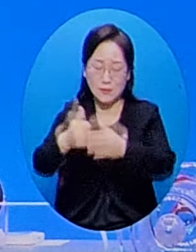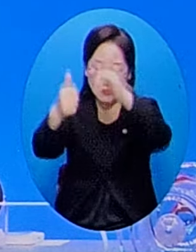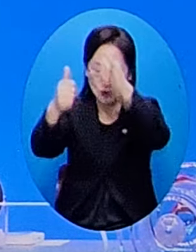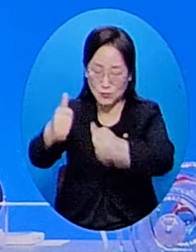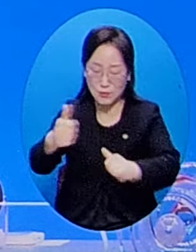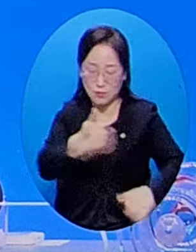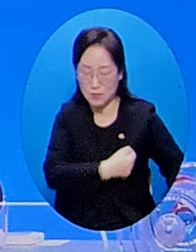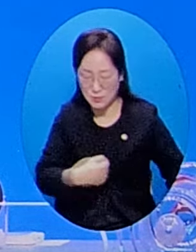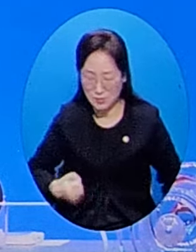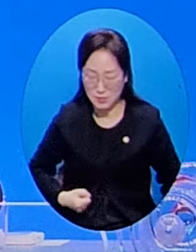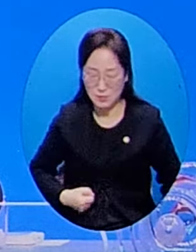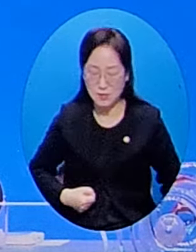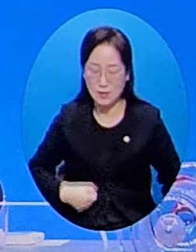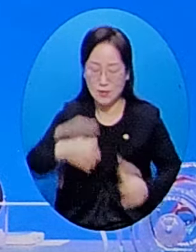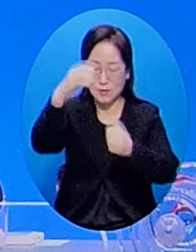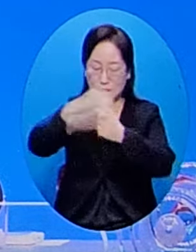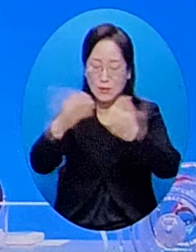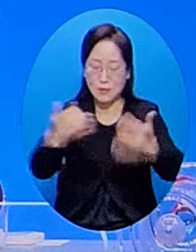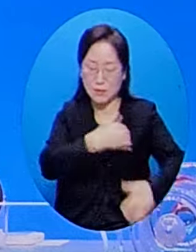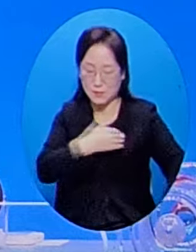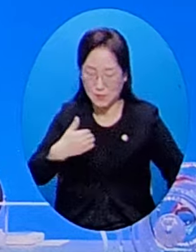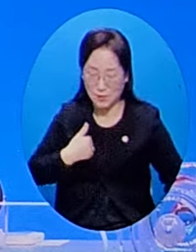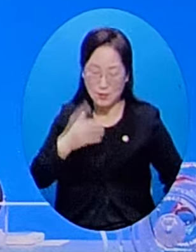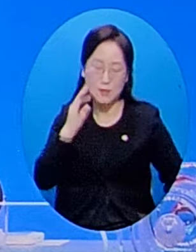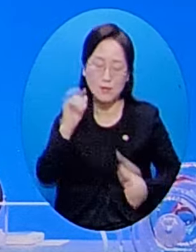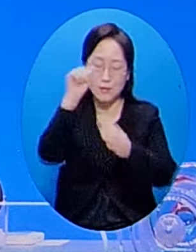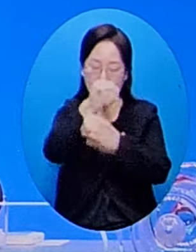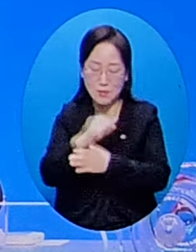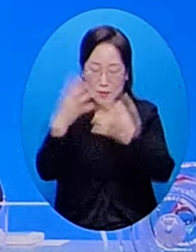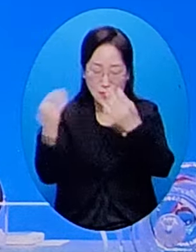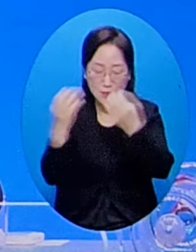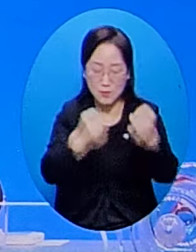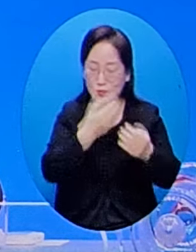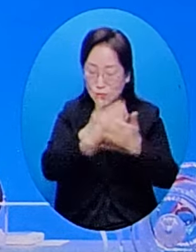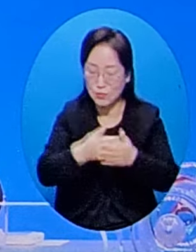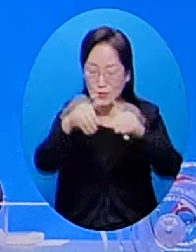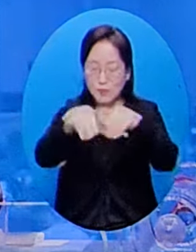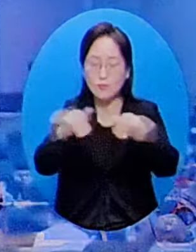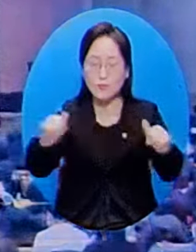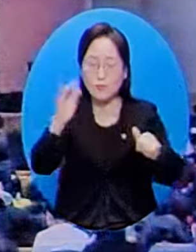충성하시나요 맡긴 사명 잘 감당하여 많은 열매 맺는 주님의 귀한 꾼들 되게 하여